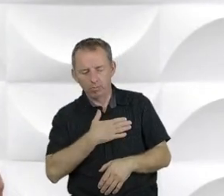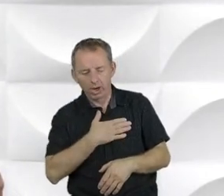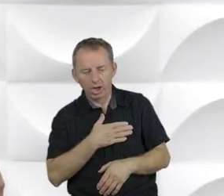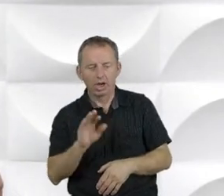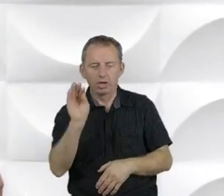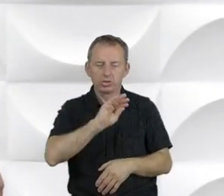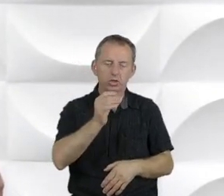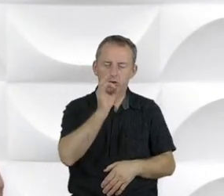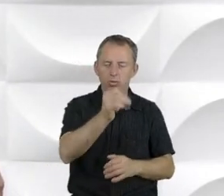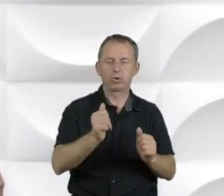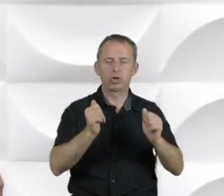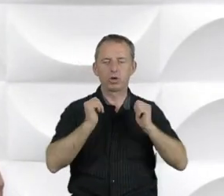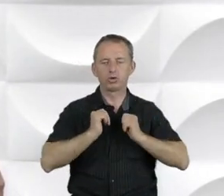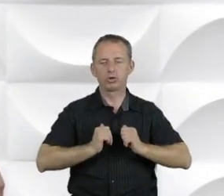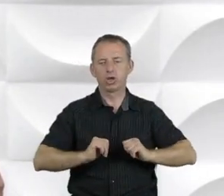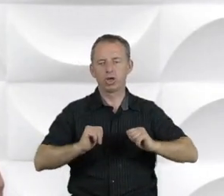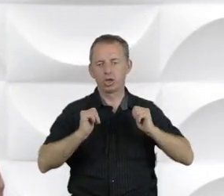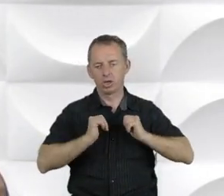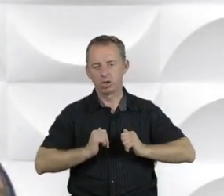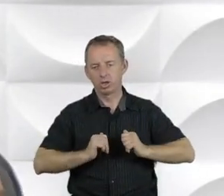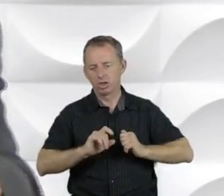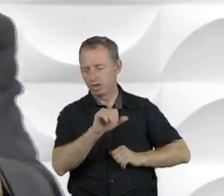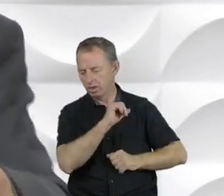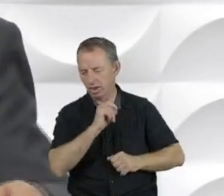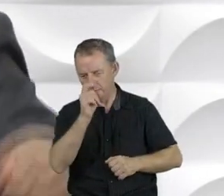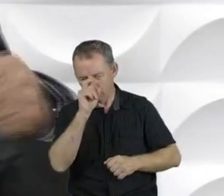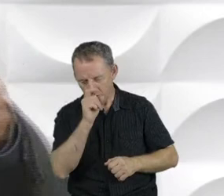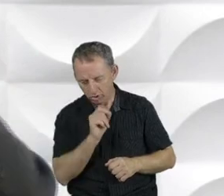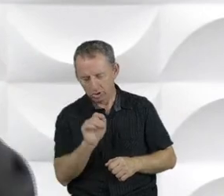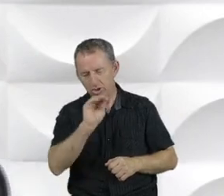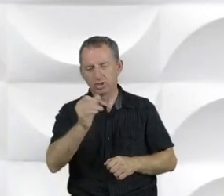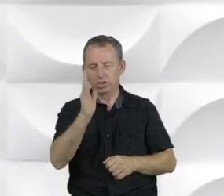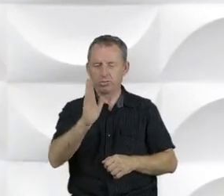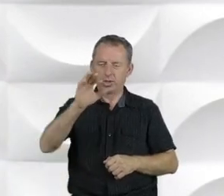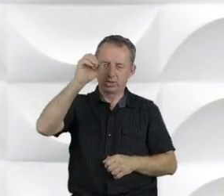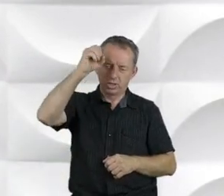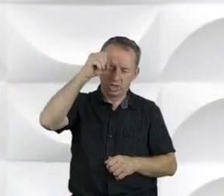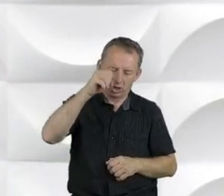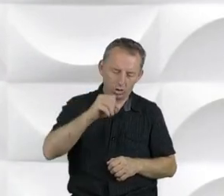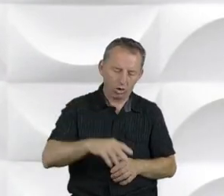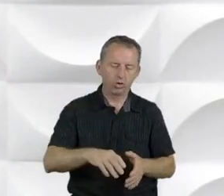czeka? Samo zło, a będzie jeszcze gorzej.